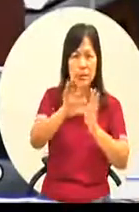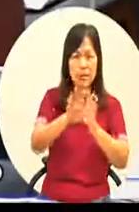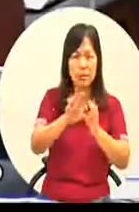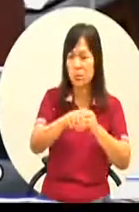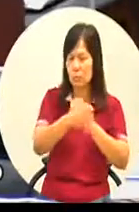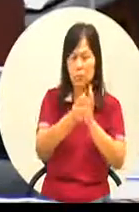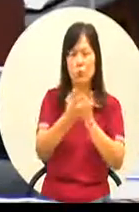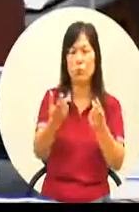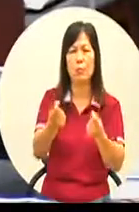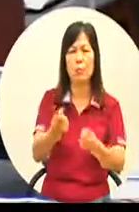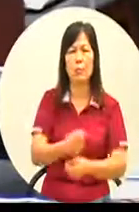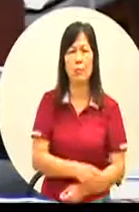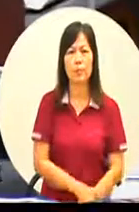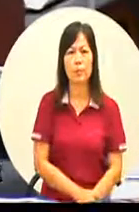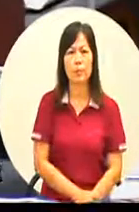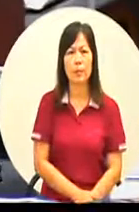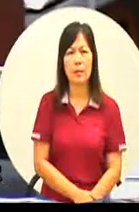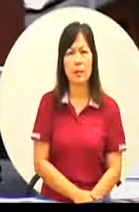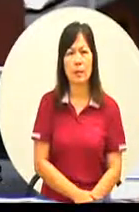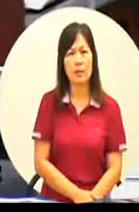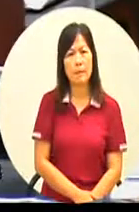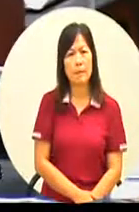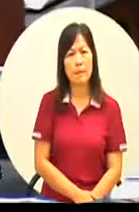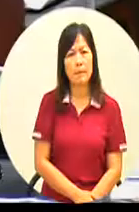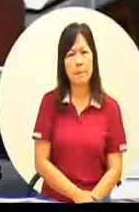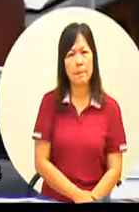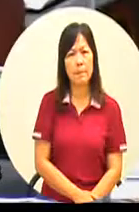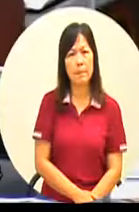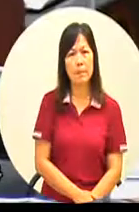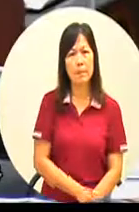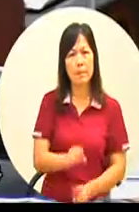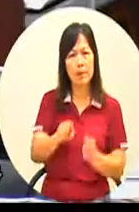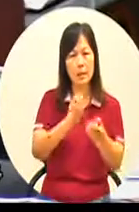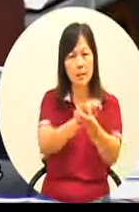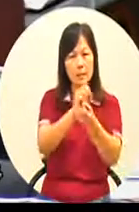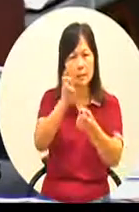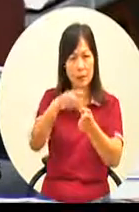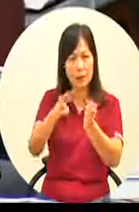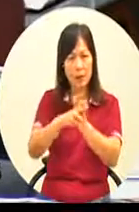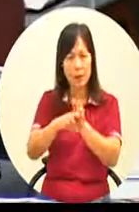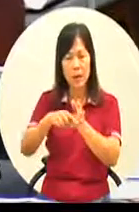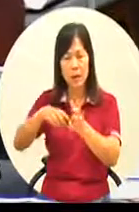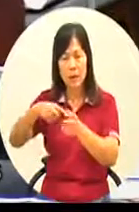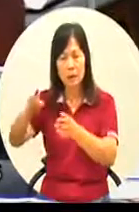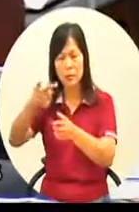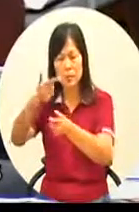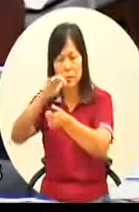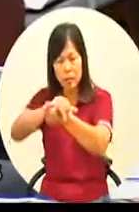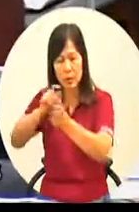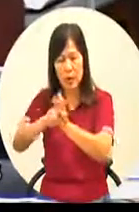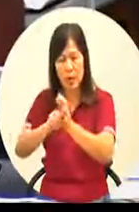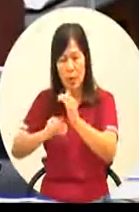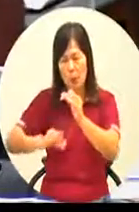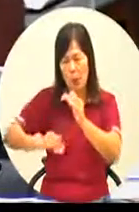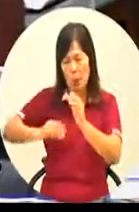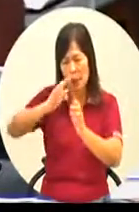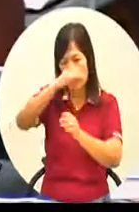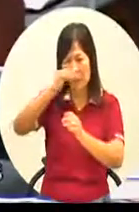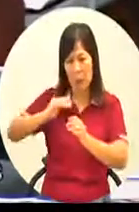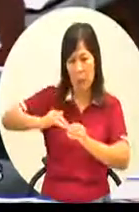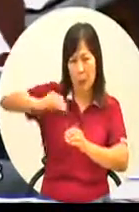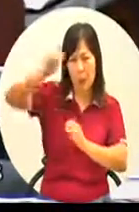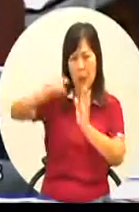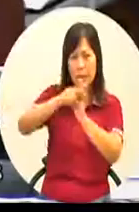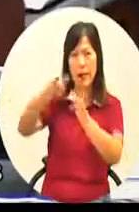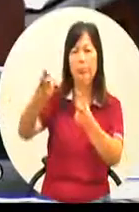汤。第一哩，安第三拿要烫六股，海拔最高的遐